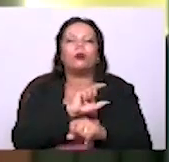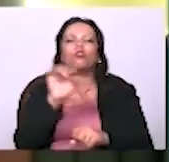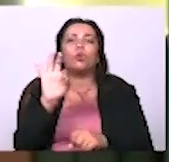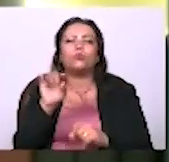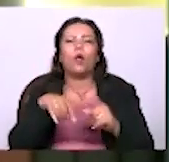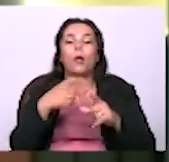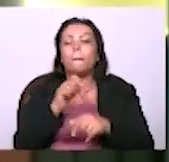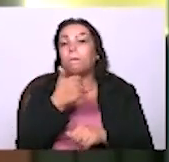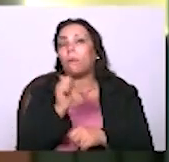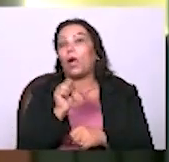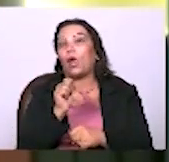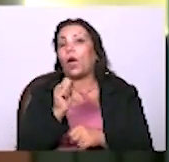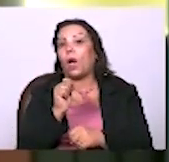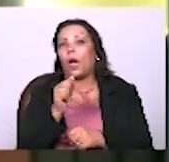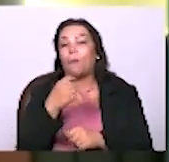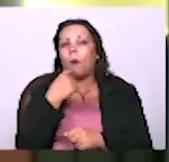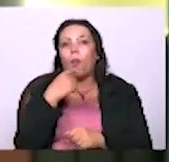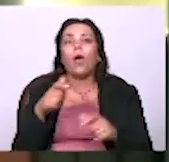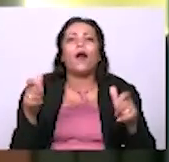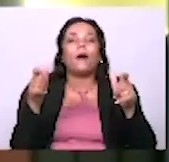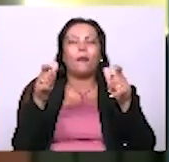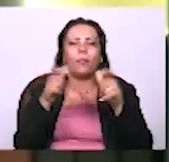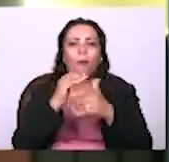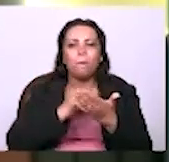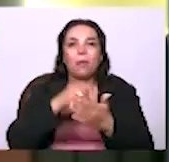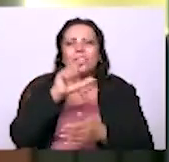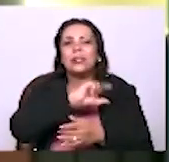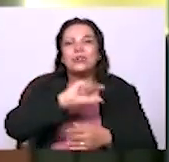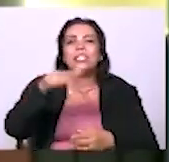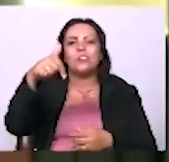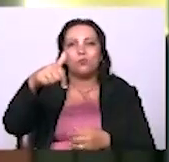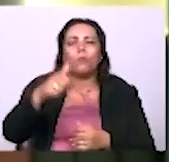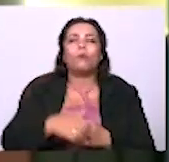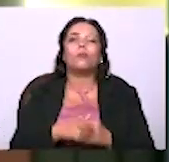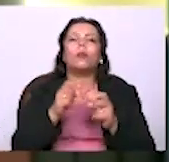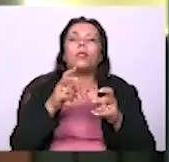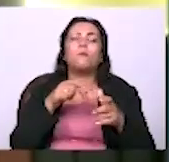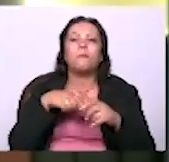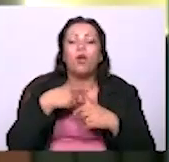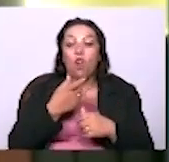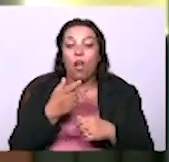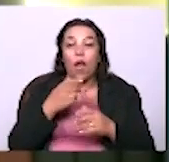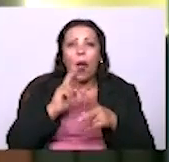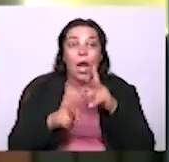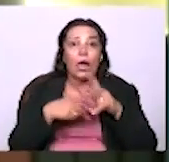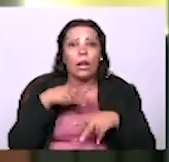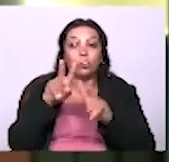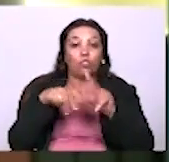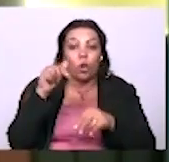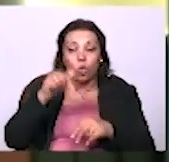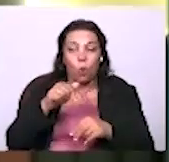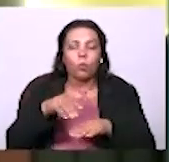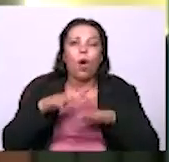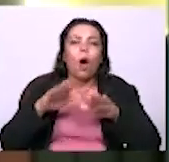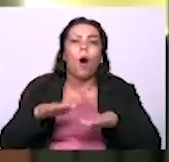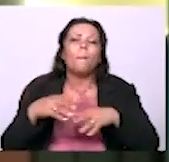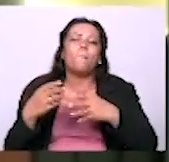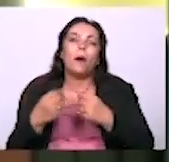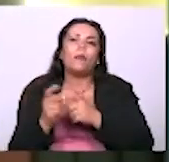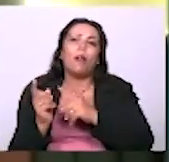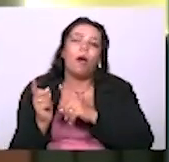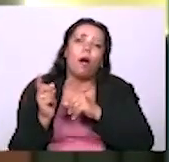الاخير بالامس قالت ان هي هتجمع بعد ست شهور يعني الاسعار اللي معانا دي بمعنى اخر هتستمر